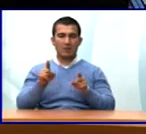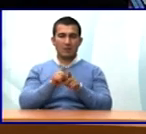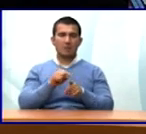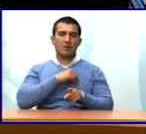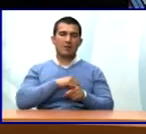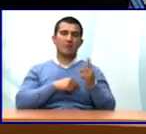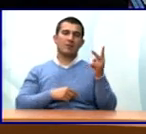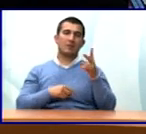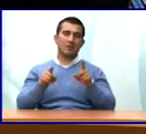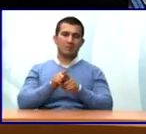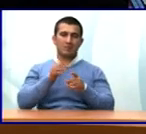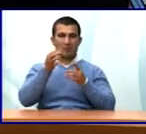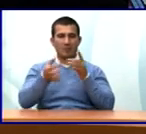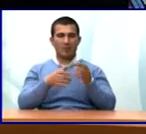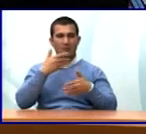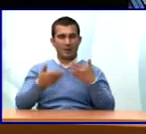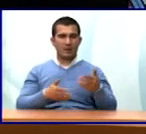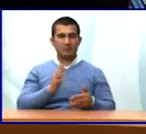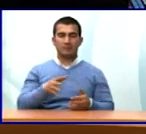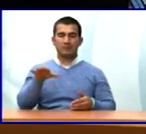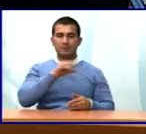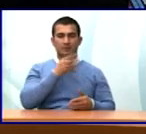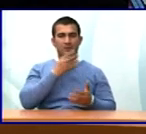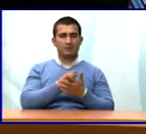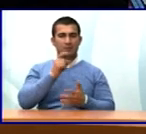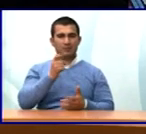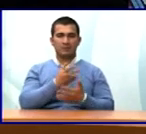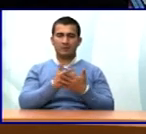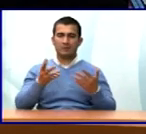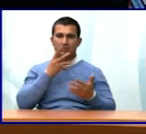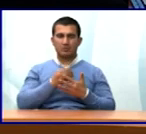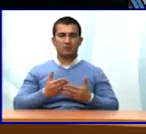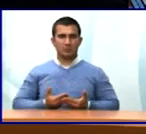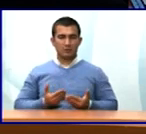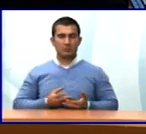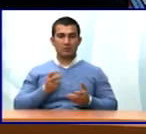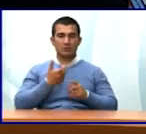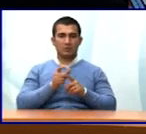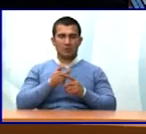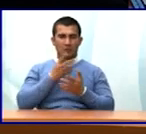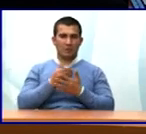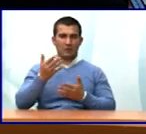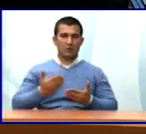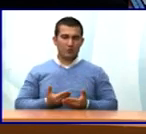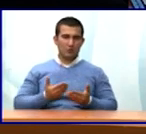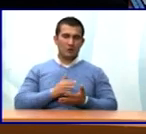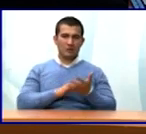bo'ladi. Ko'rdingizmi aziz o'quvchilar, har bir elementni o'simliklar hayotida o'zini o'rni bor.